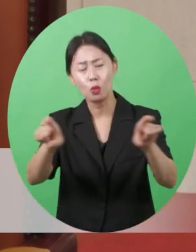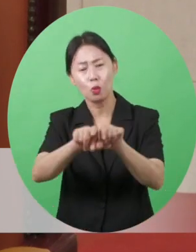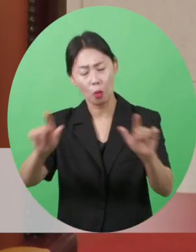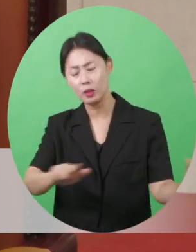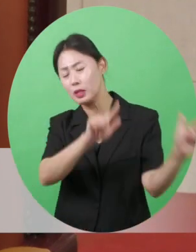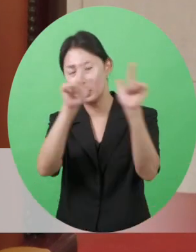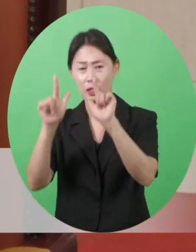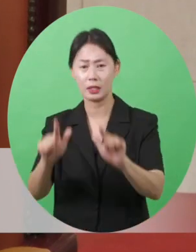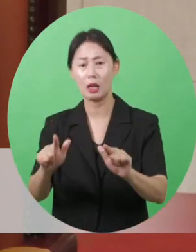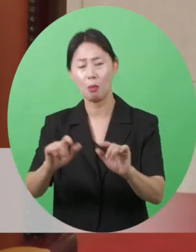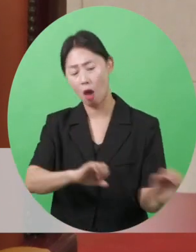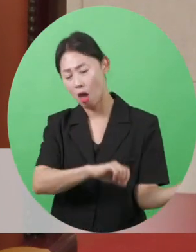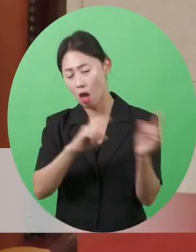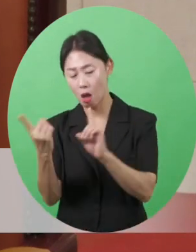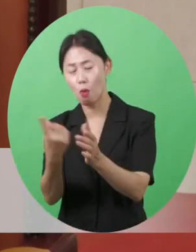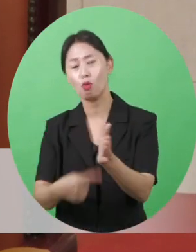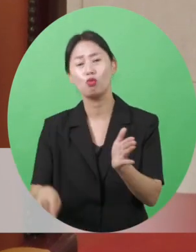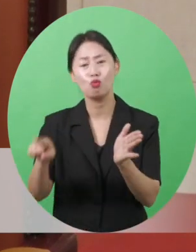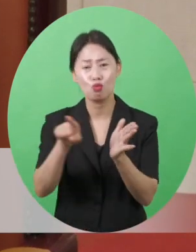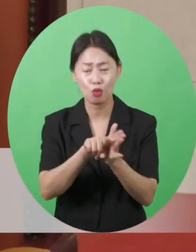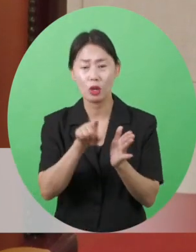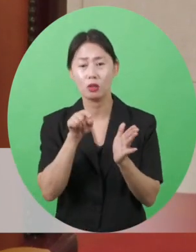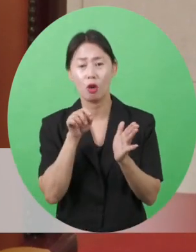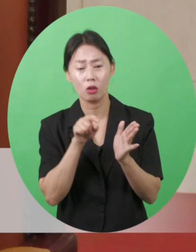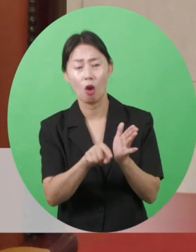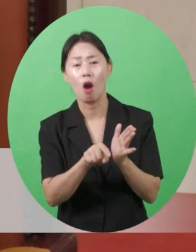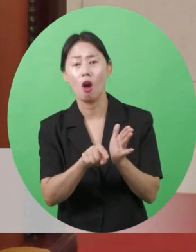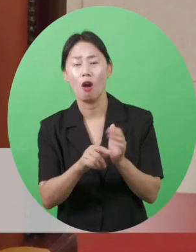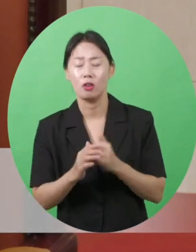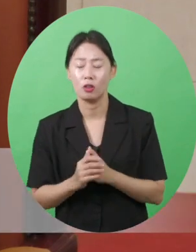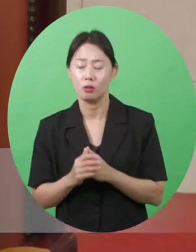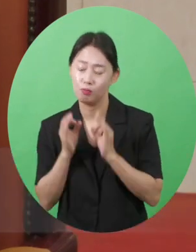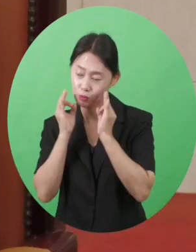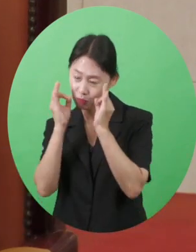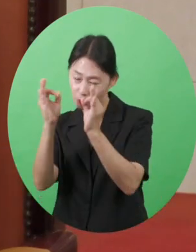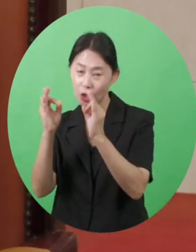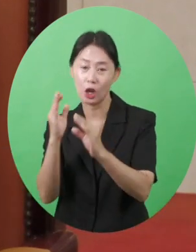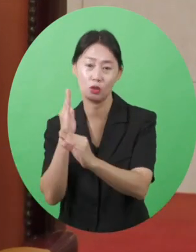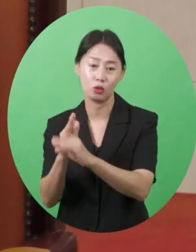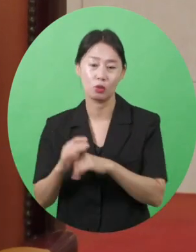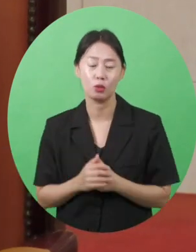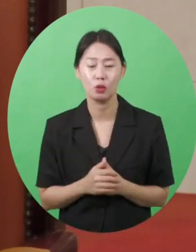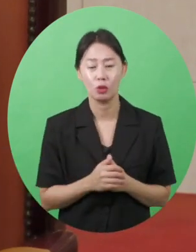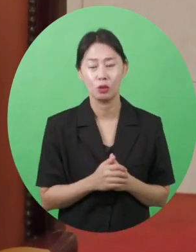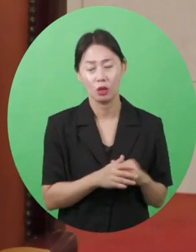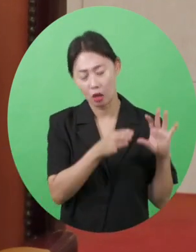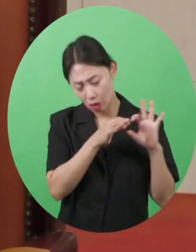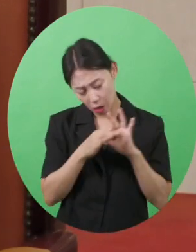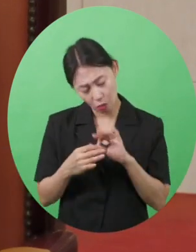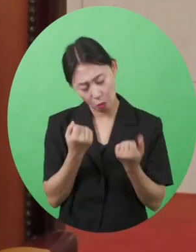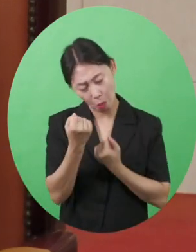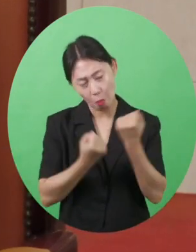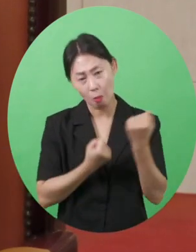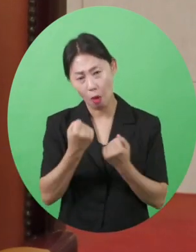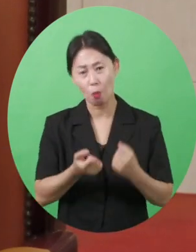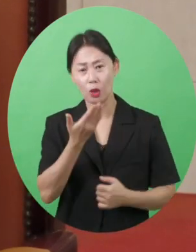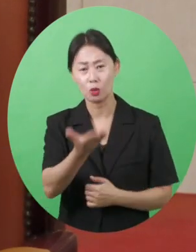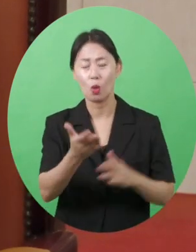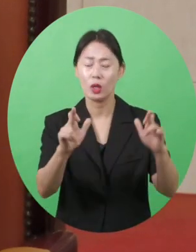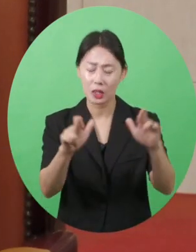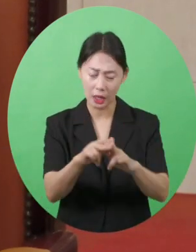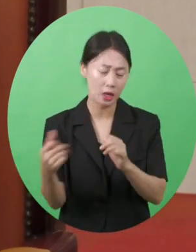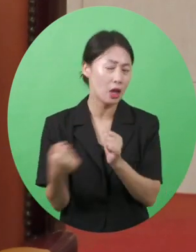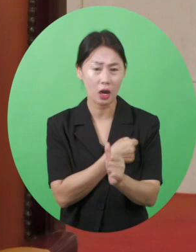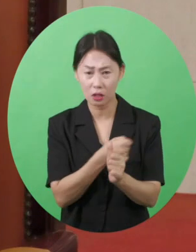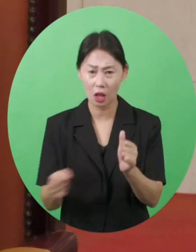회복을 통해서 꾸준히 그 일을 위해서 진행해 가고 있습니다. 서두에서도 계속 말씀해 주셨다시피